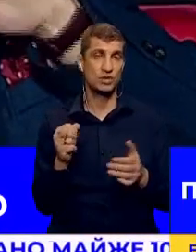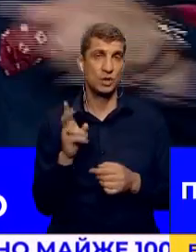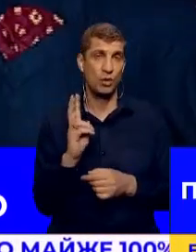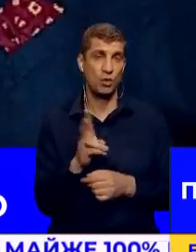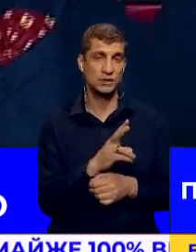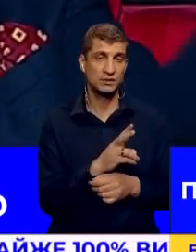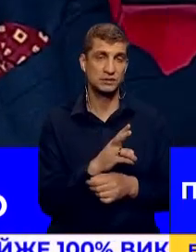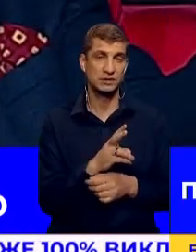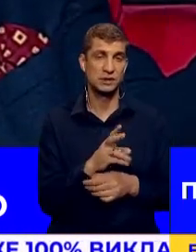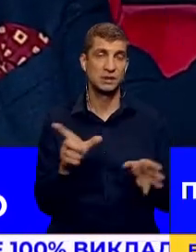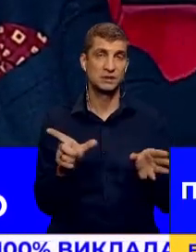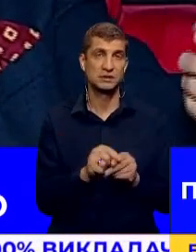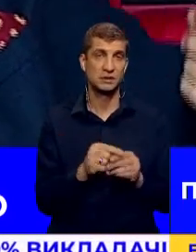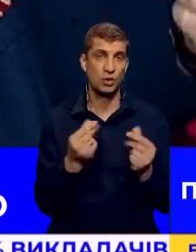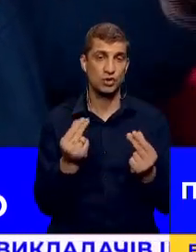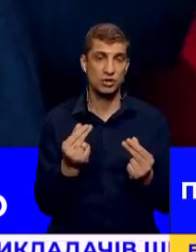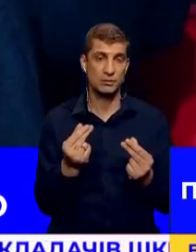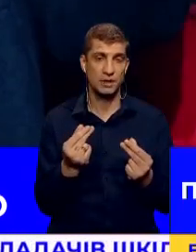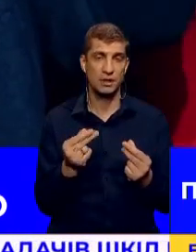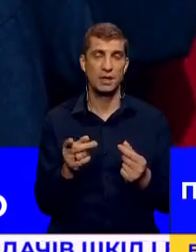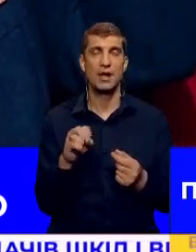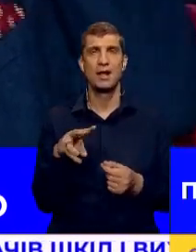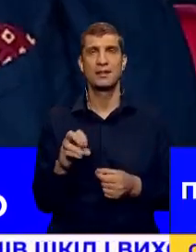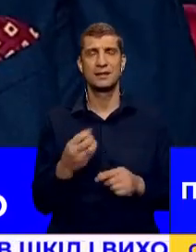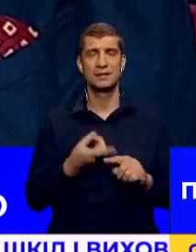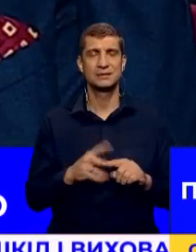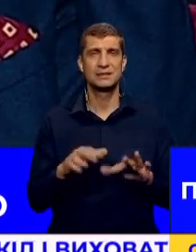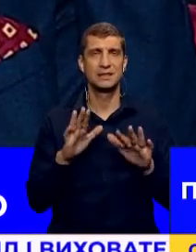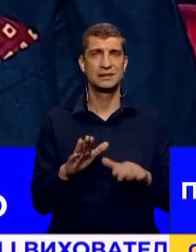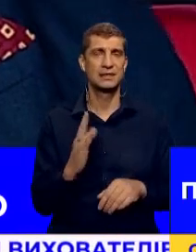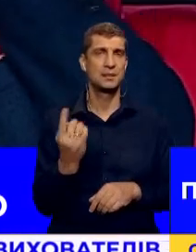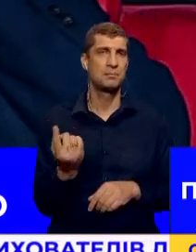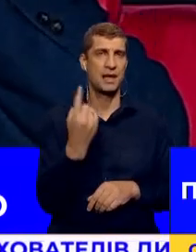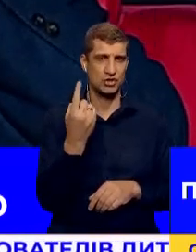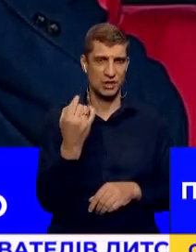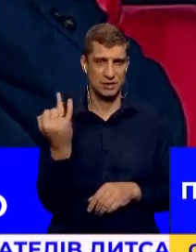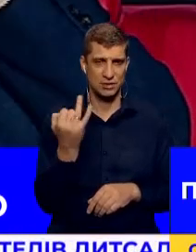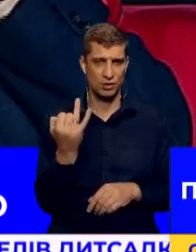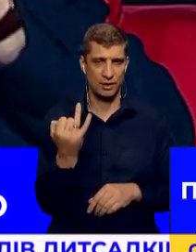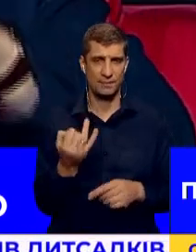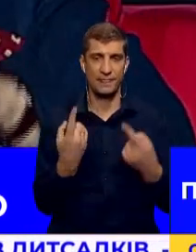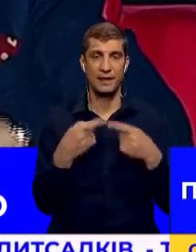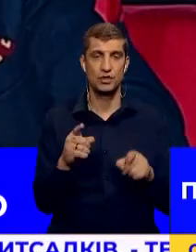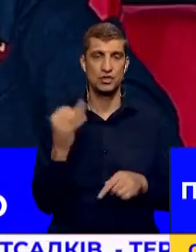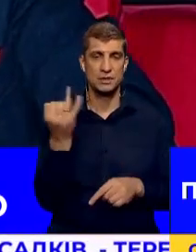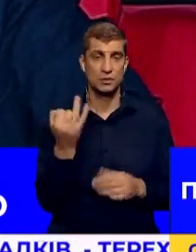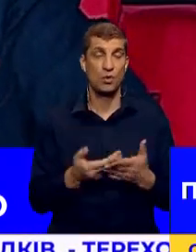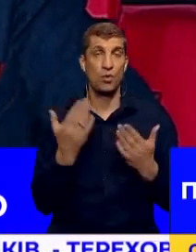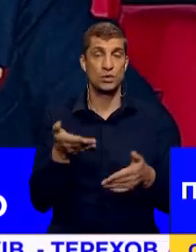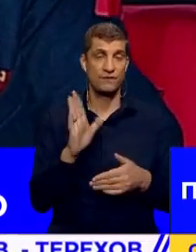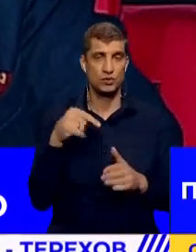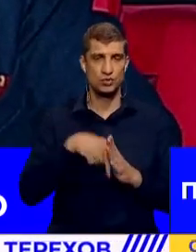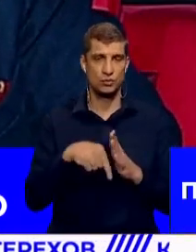когось з грошима. Але це тільки перша історія. Інша історія ось у